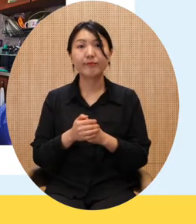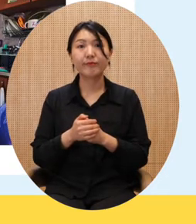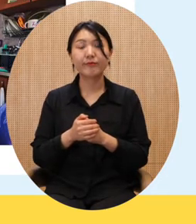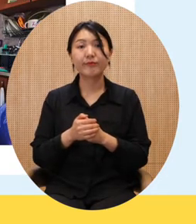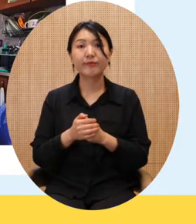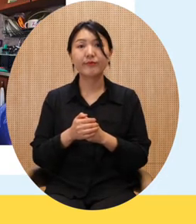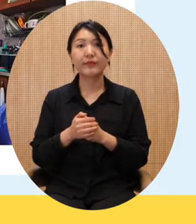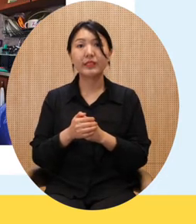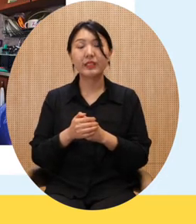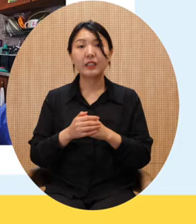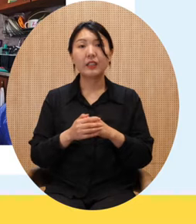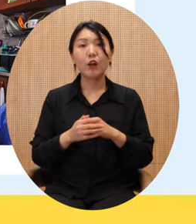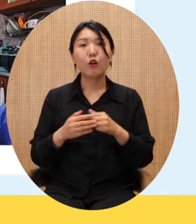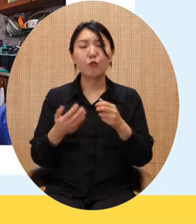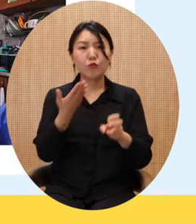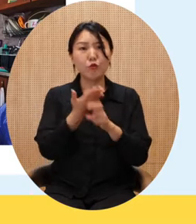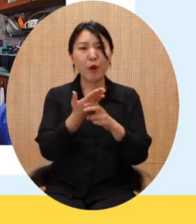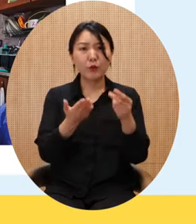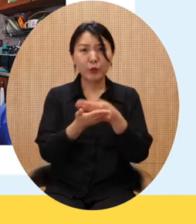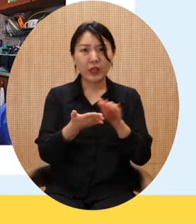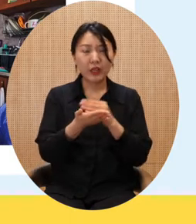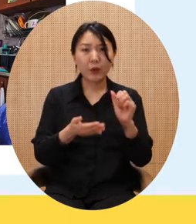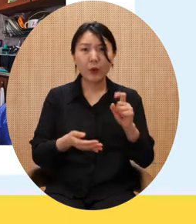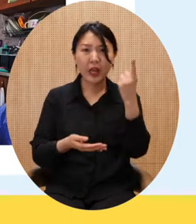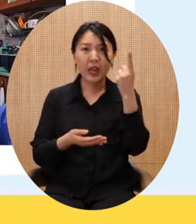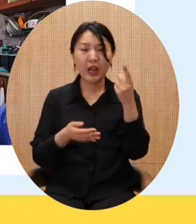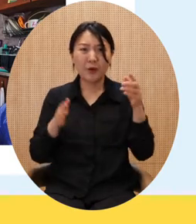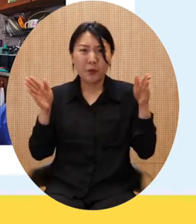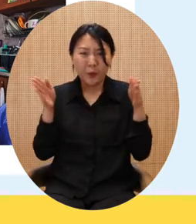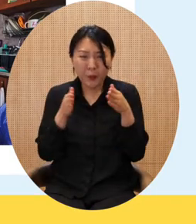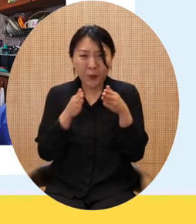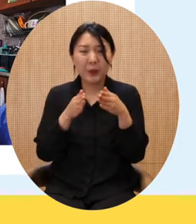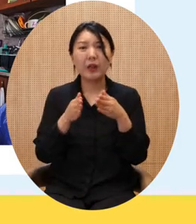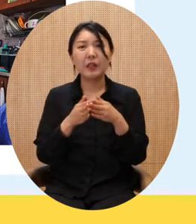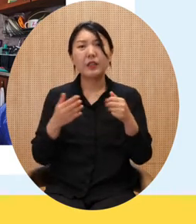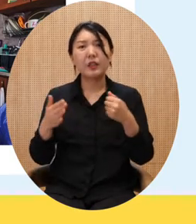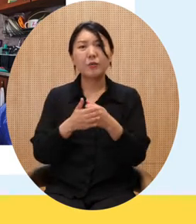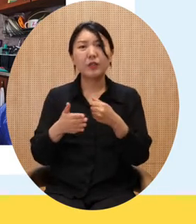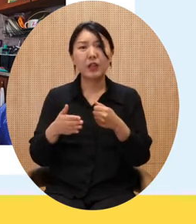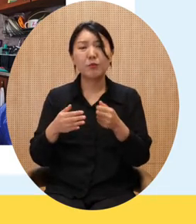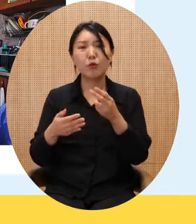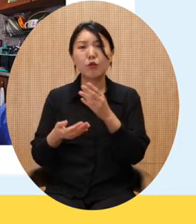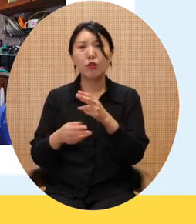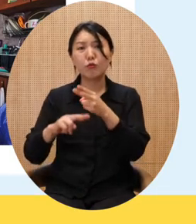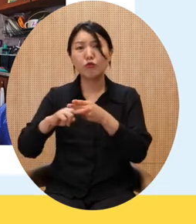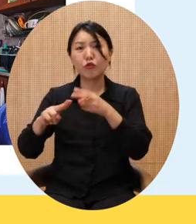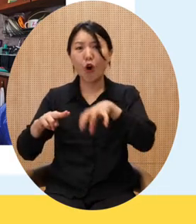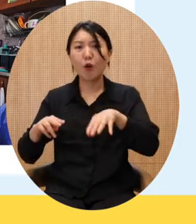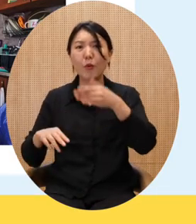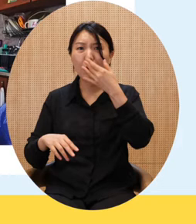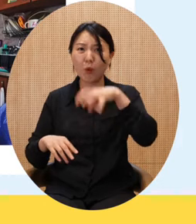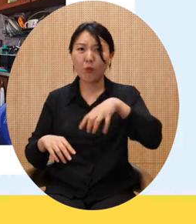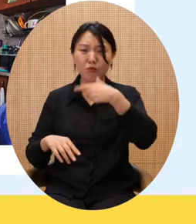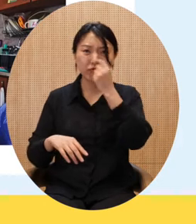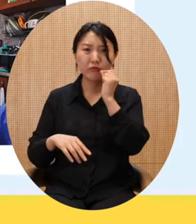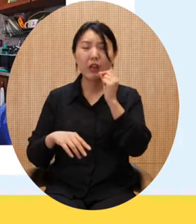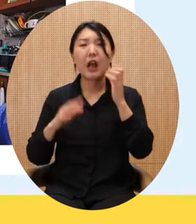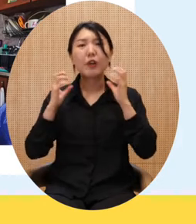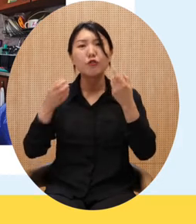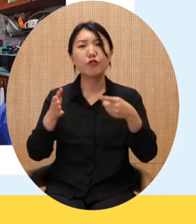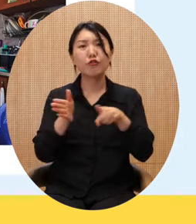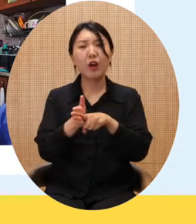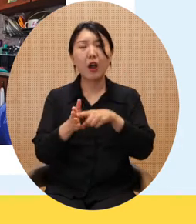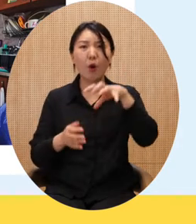이런 불법 쪼개기로 인한 면적은 상당히 좁고요. 때문에 부엌이나 수납 공간이 미흡하고 아동을 위한 공간